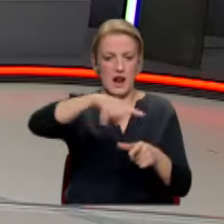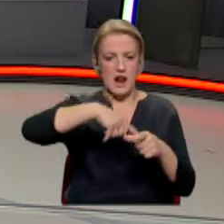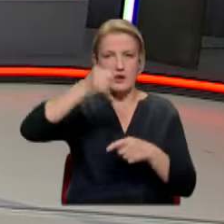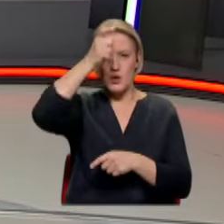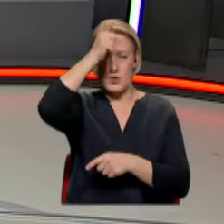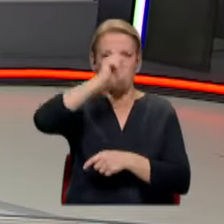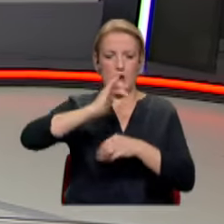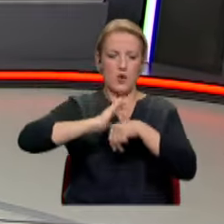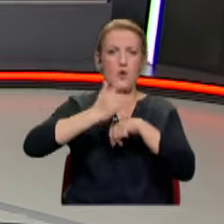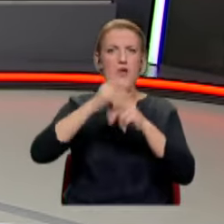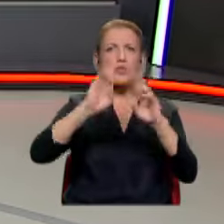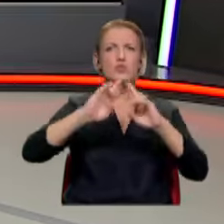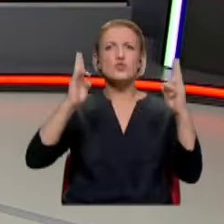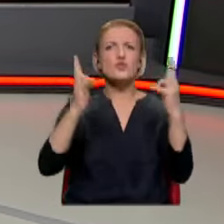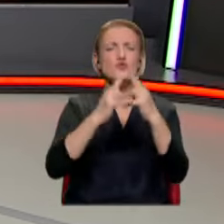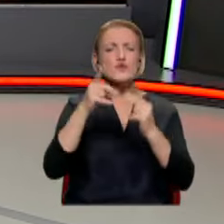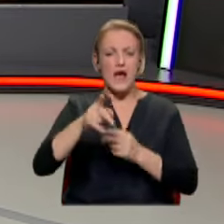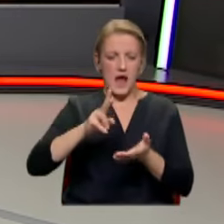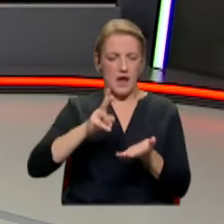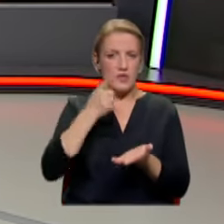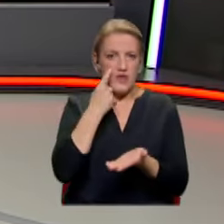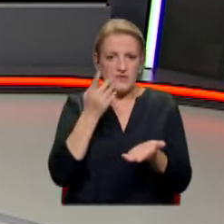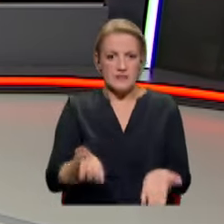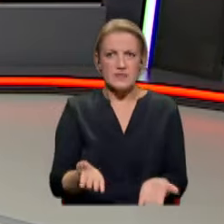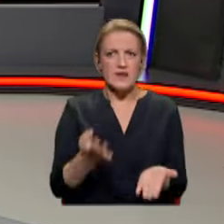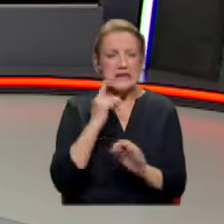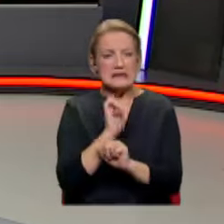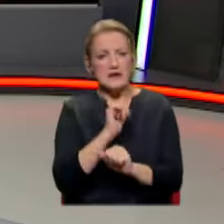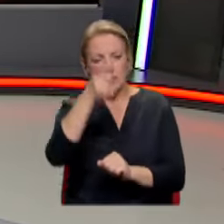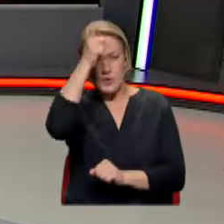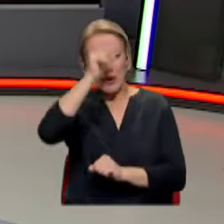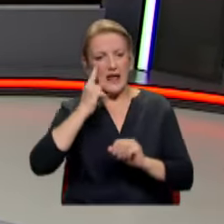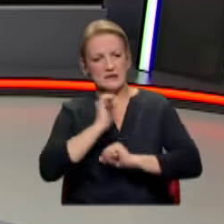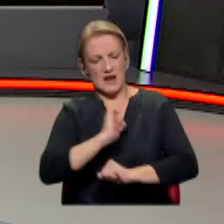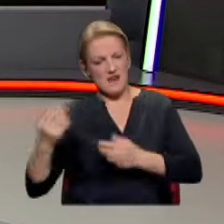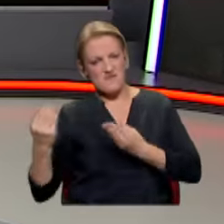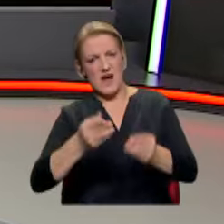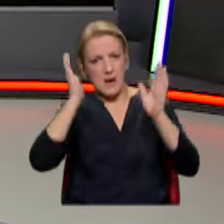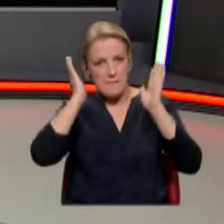ülkenin Türkiye bir dünya devletidir ne kadar yıprat salar ve